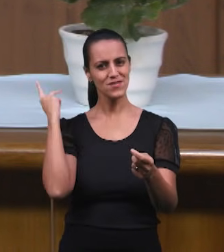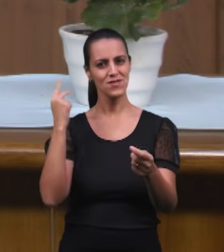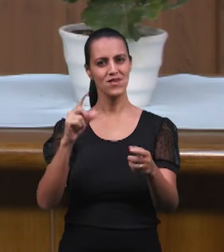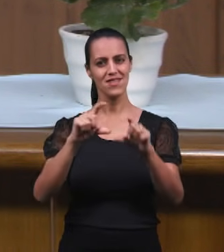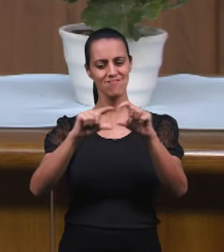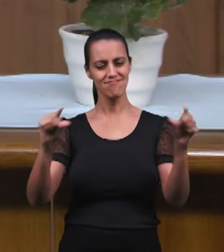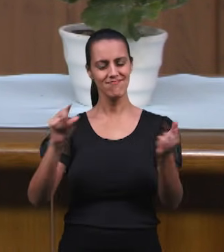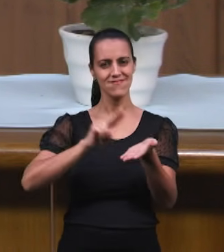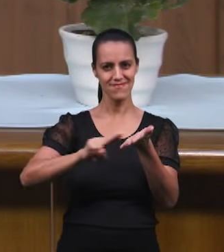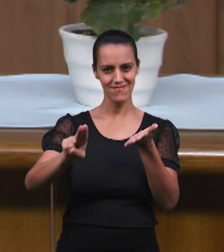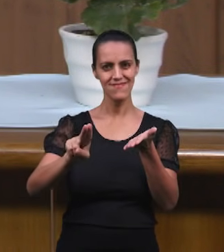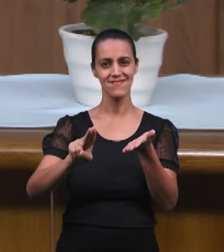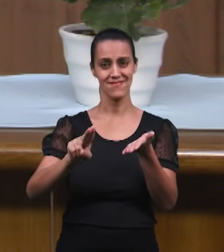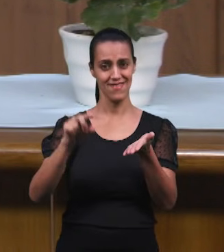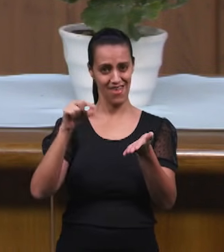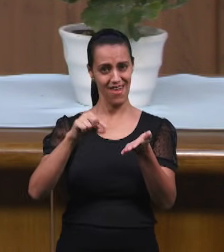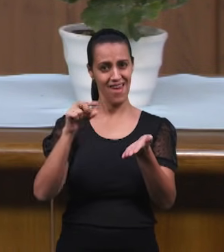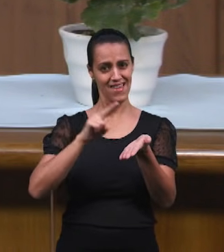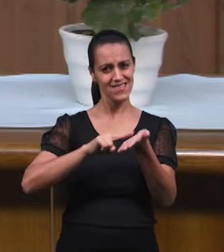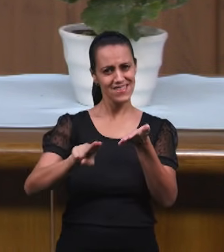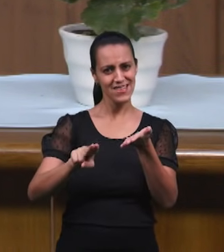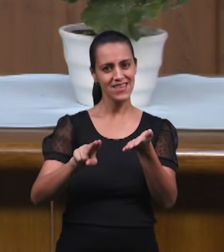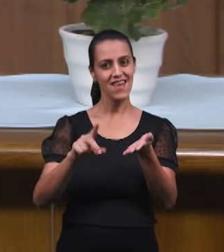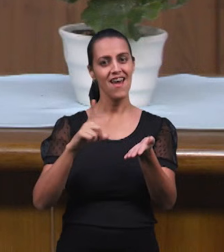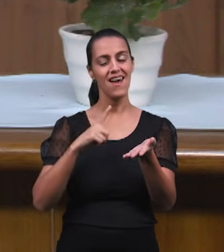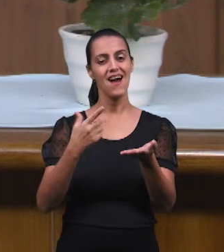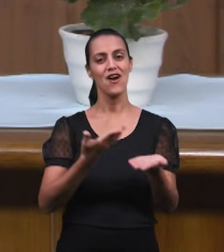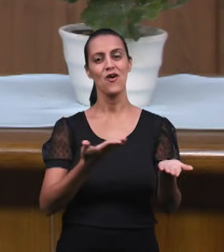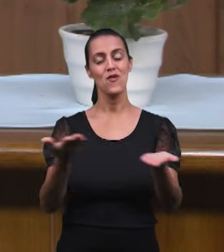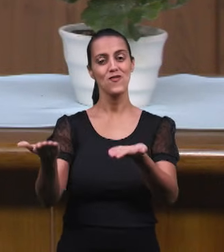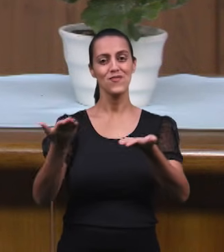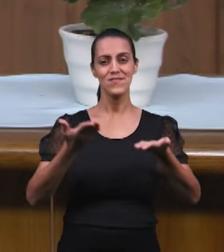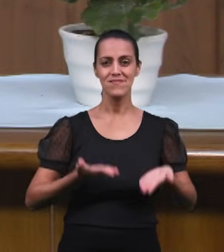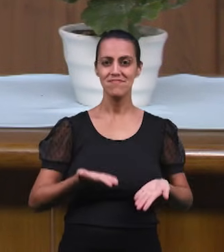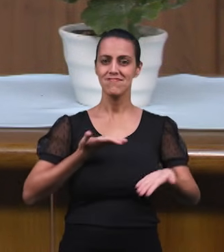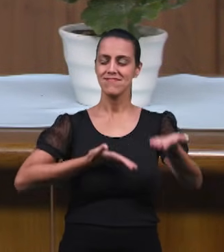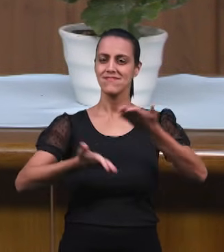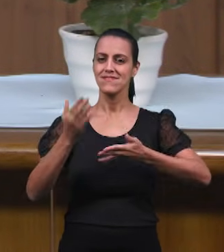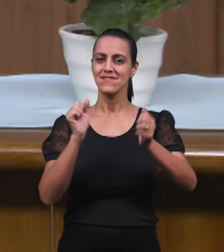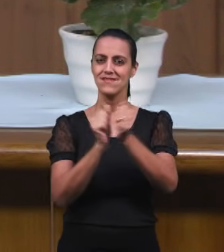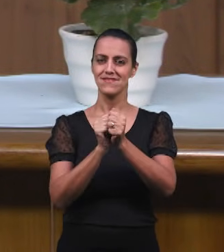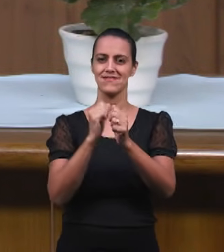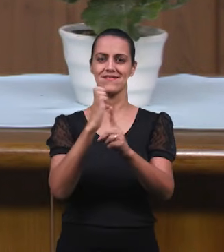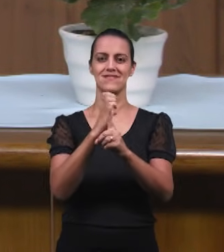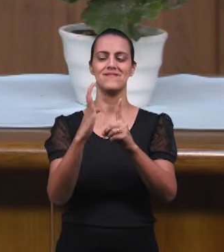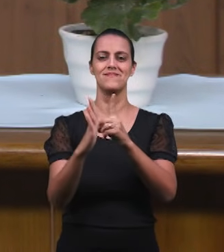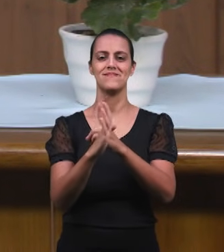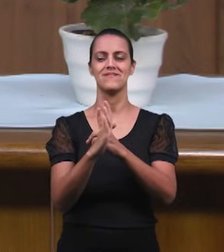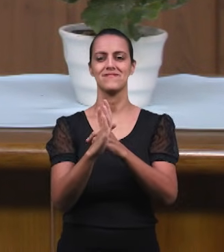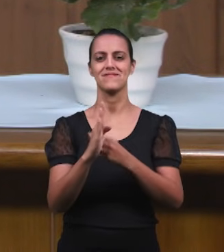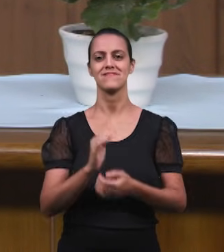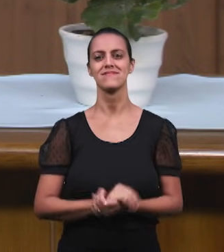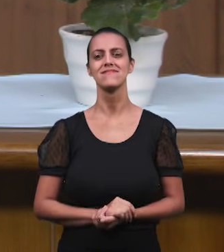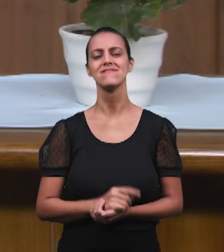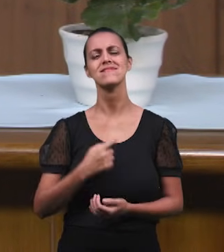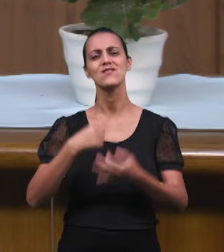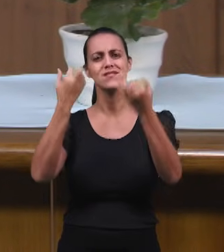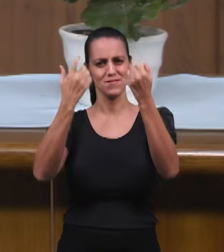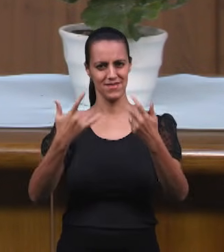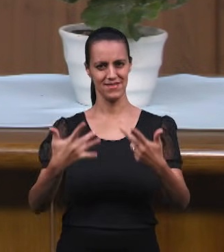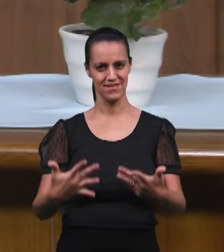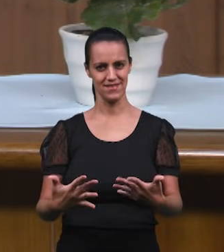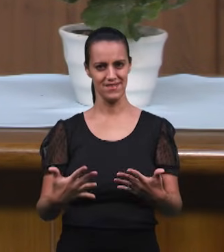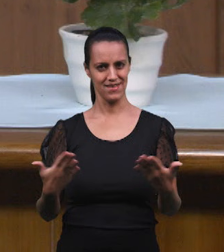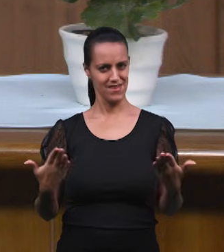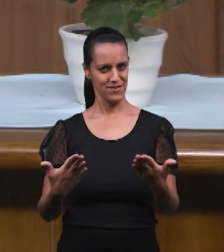ce lien, une invitation pour participer avec nous de cette école biblique dominicale. Je vais vous expliquer. Nous allons